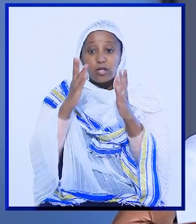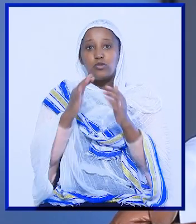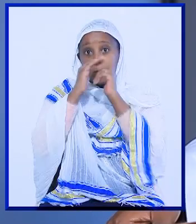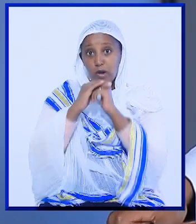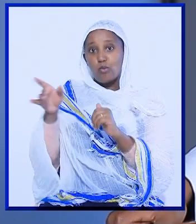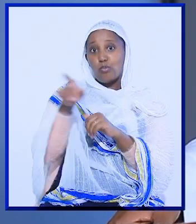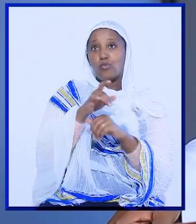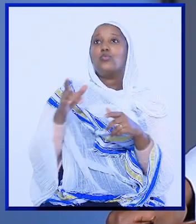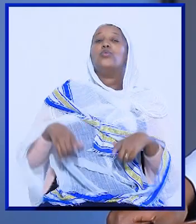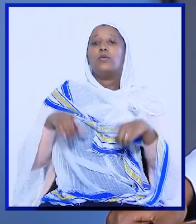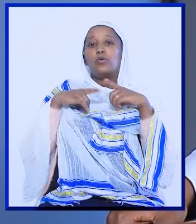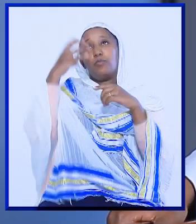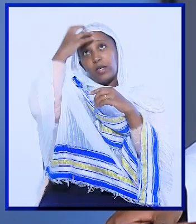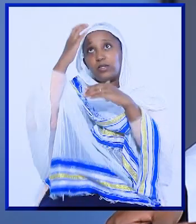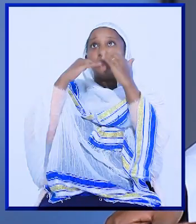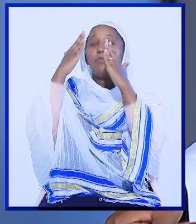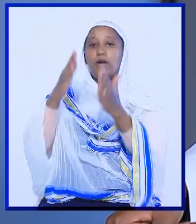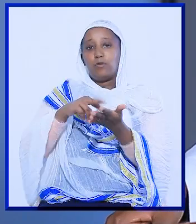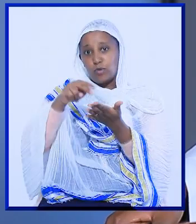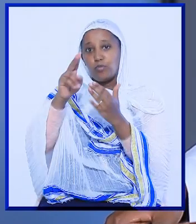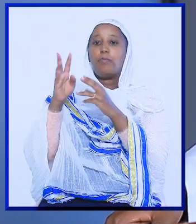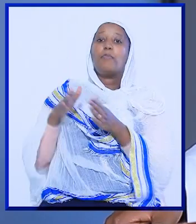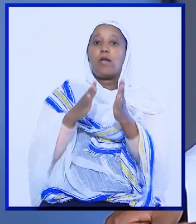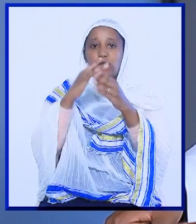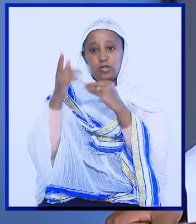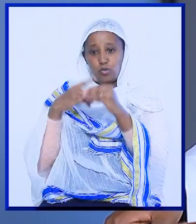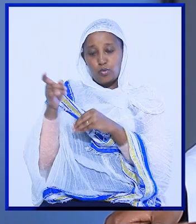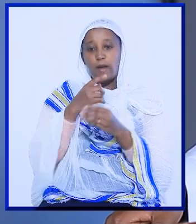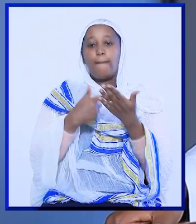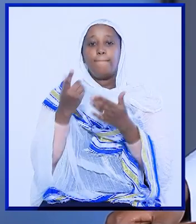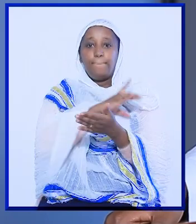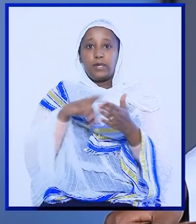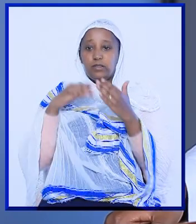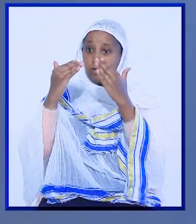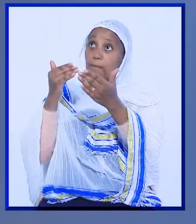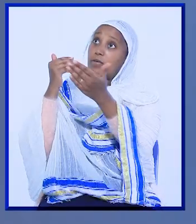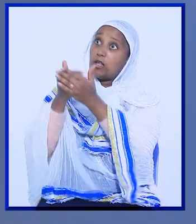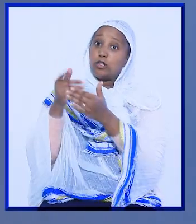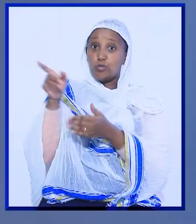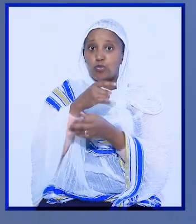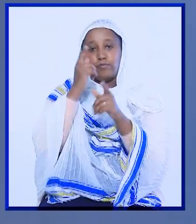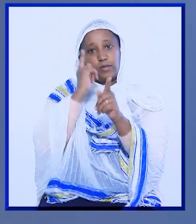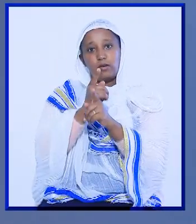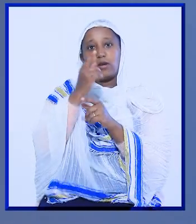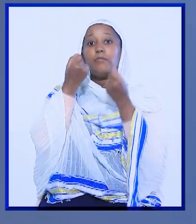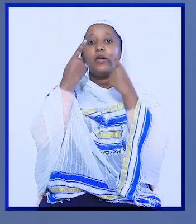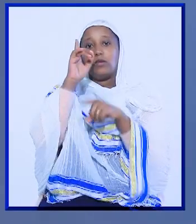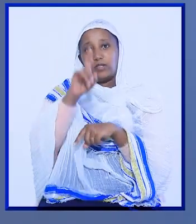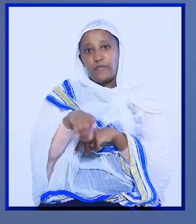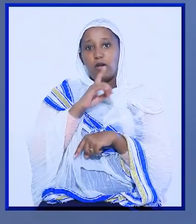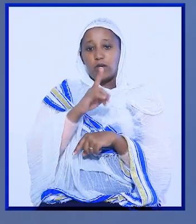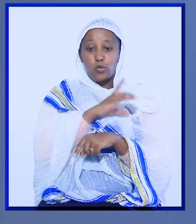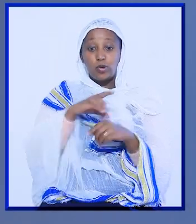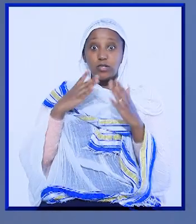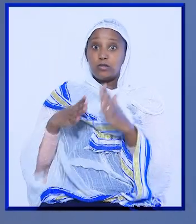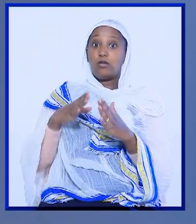ክርስቶስ መሪያቸው፣ እረኛቸው፣ አምላካቸው ሆኖ ወደሚኖሩበት ወደ መንግሥተ ሰማያት የምንጓዝበት መንገድ ስለሆነ ይሄ የክርስትና መዳረሻ ግቡን